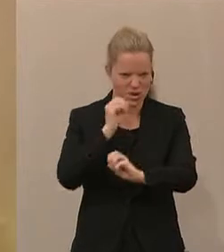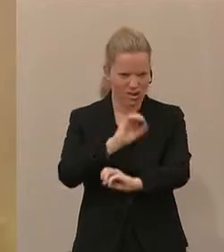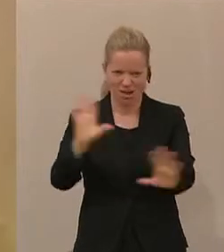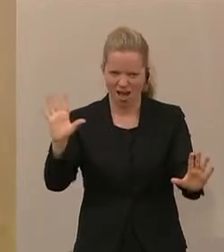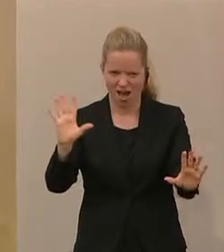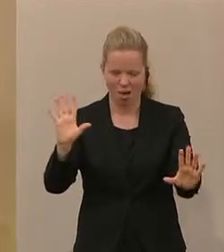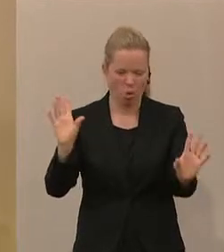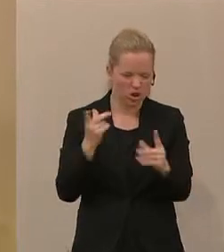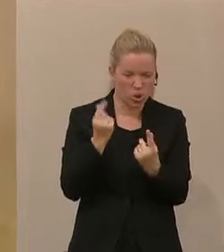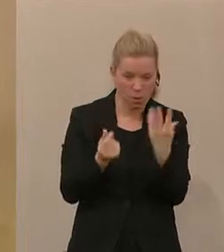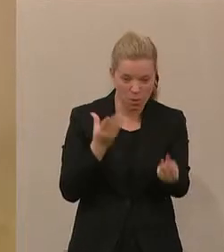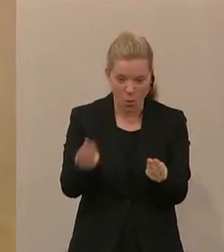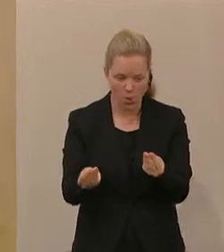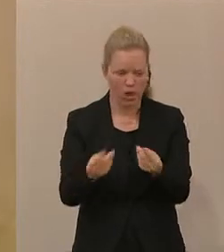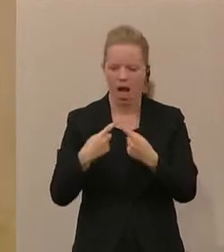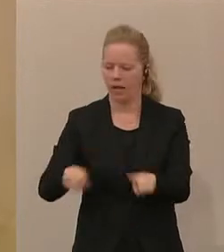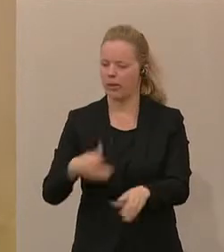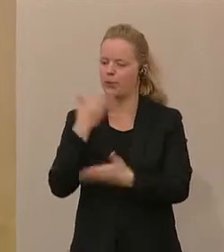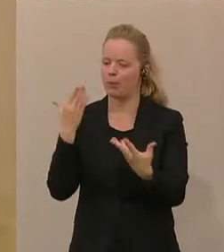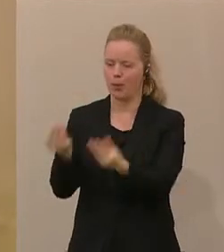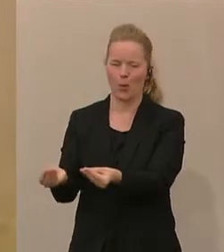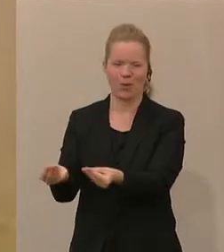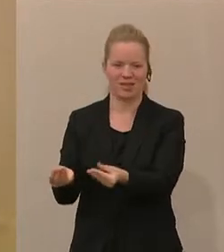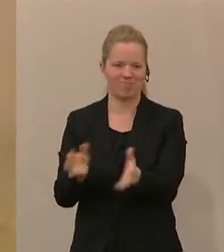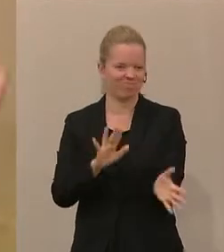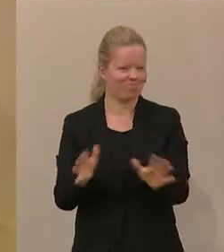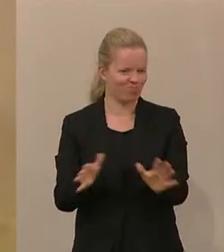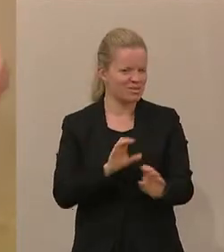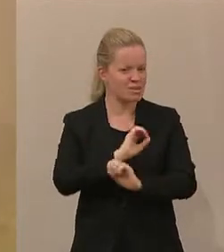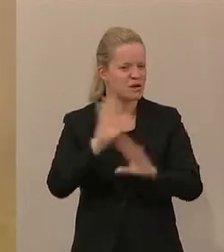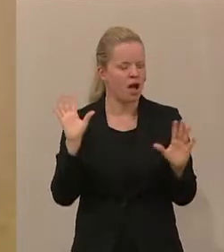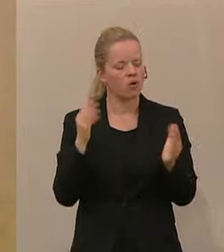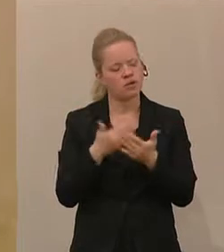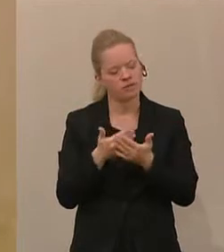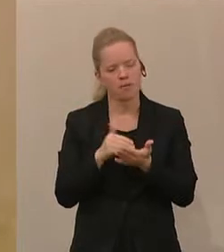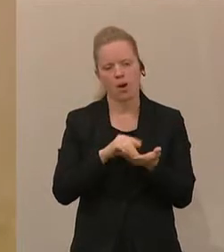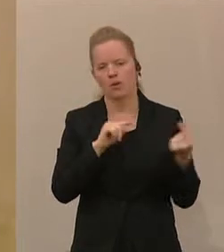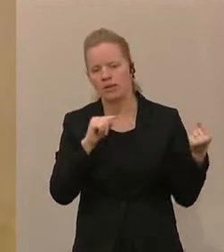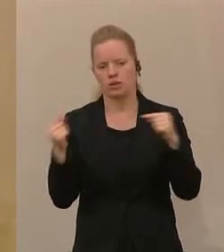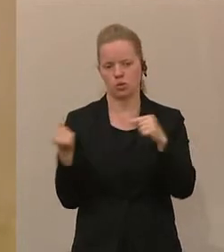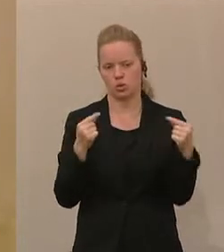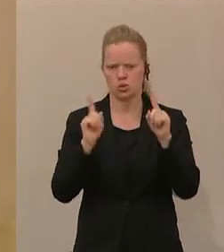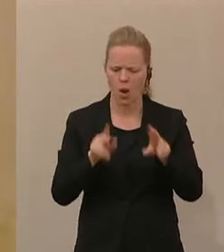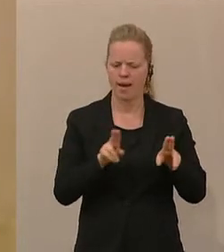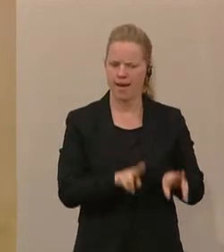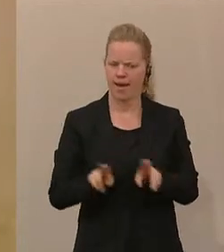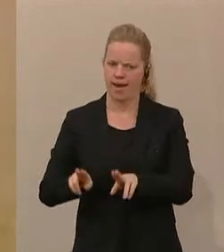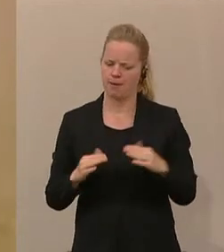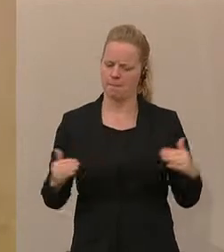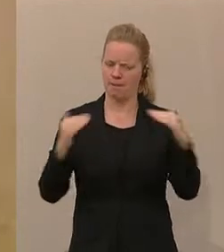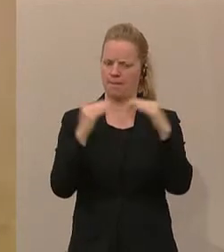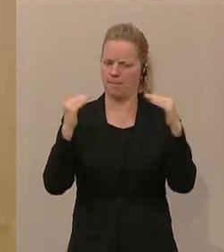es oft Doppelförderungen gibt und andere gar keine Förderungen bekommen. Und das muss in einer Diskussion der Fairness und der Gerechtigkeit